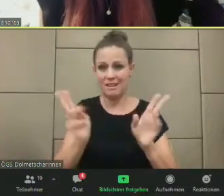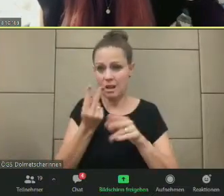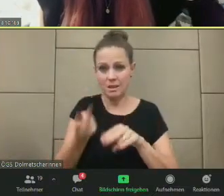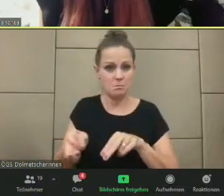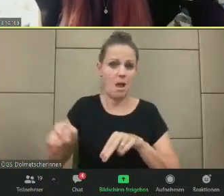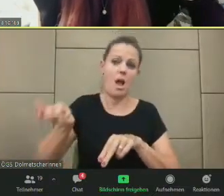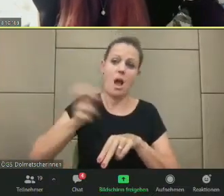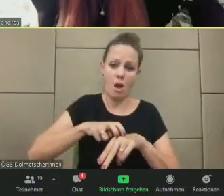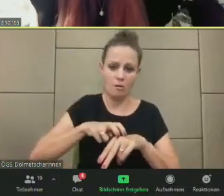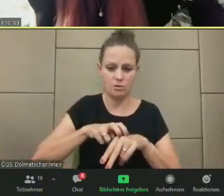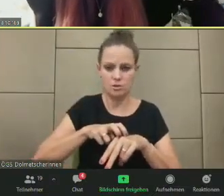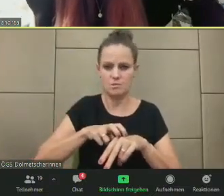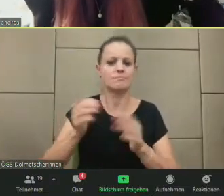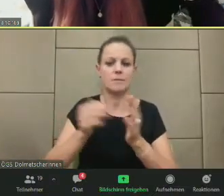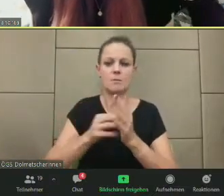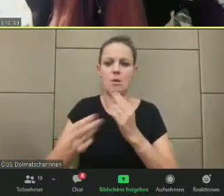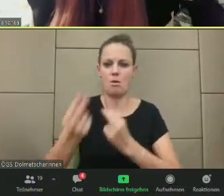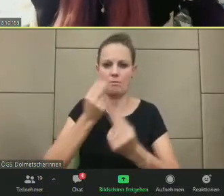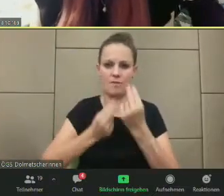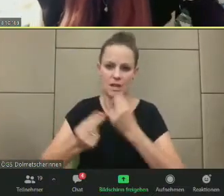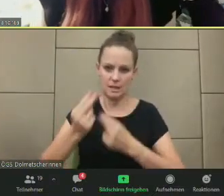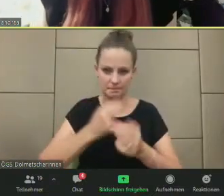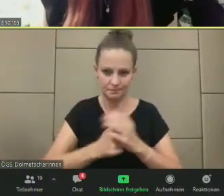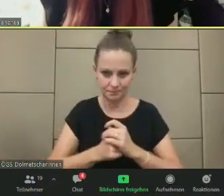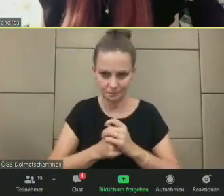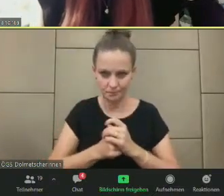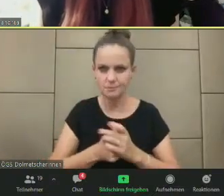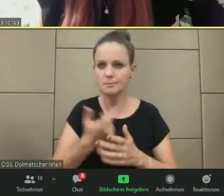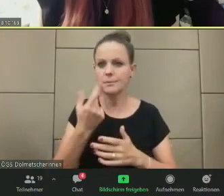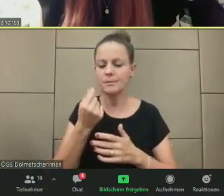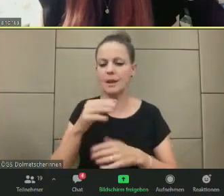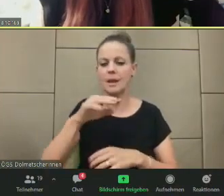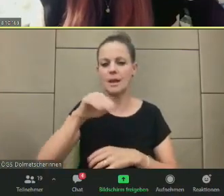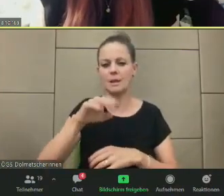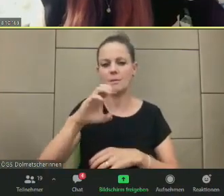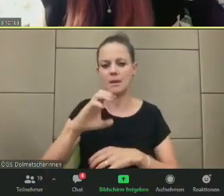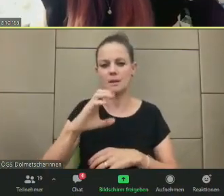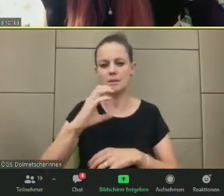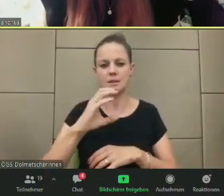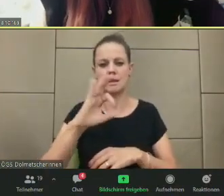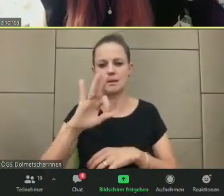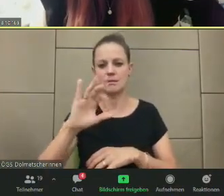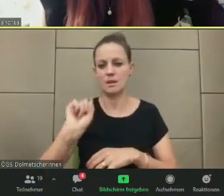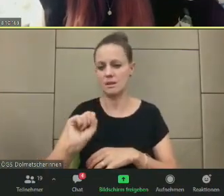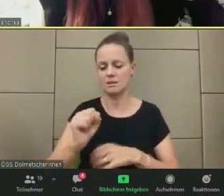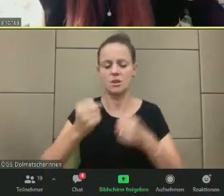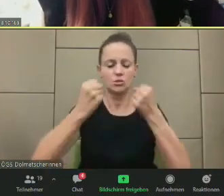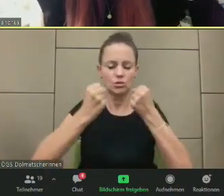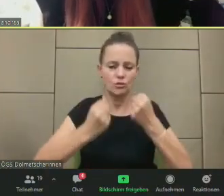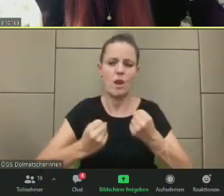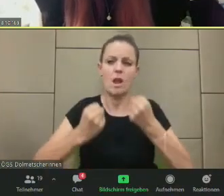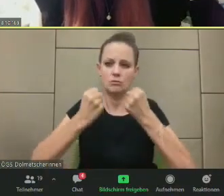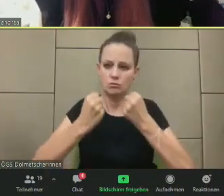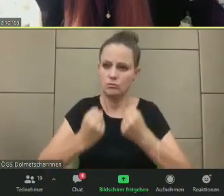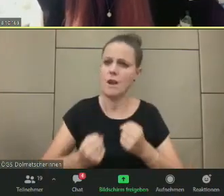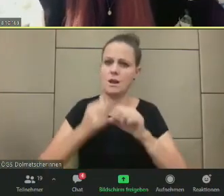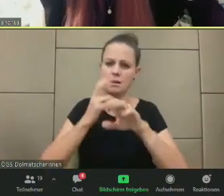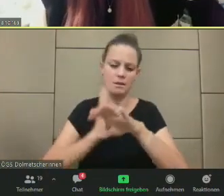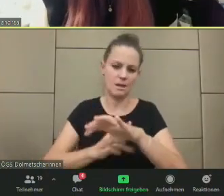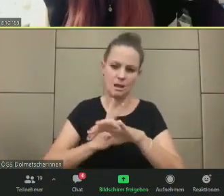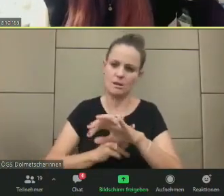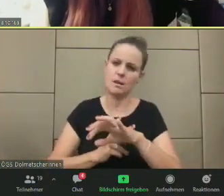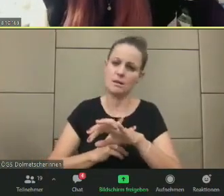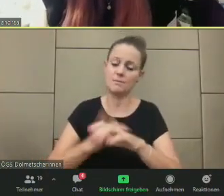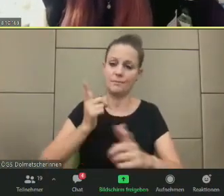können. Die sind auf Pflege angewiesen. Also man kann sich vorstellen, ME/CFS ist wirklich eine schwere, schwere Krankheit. Nur leider ist